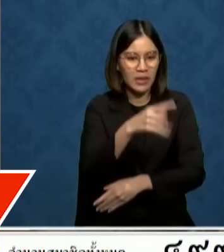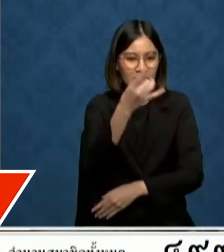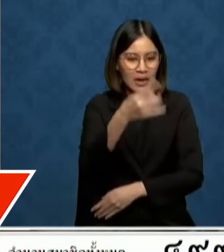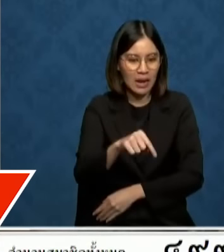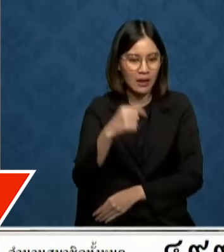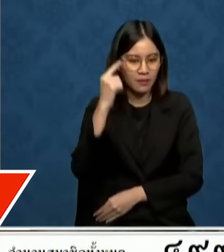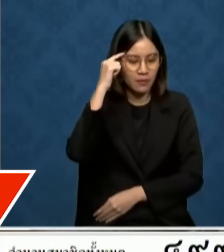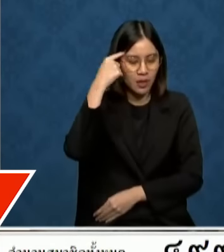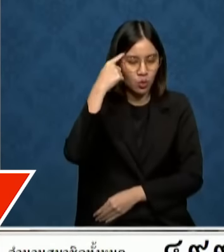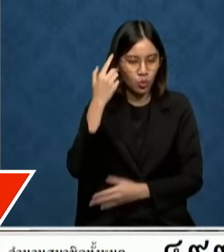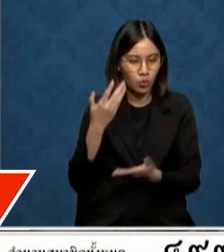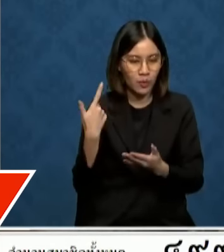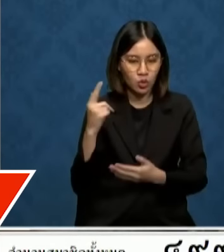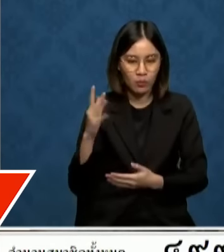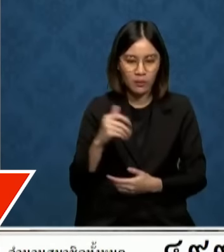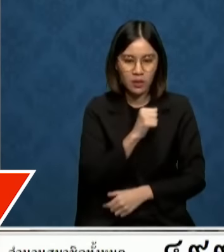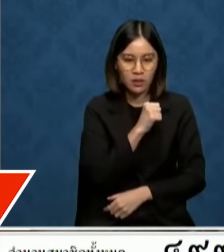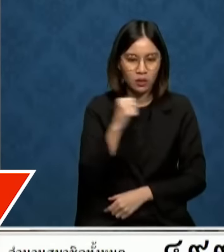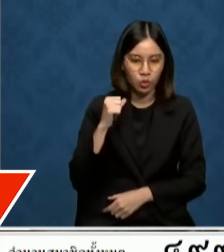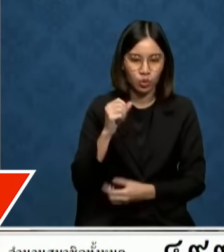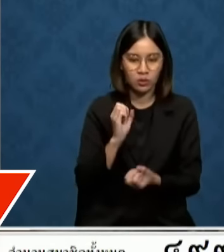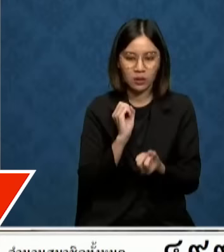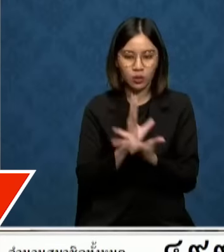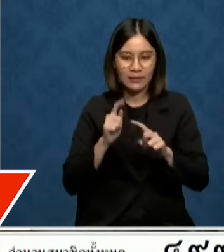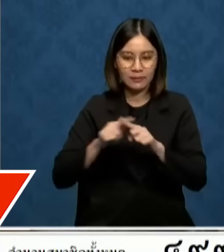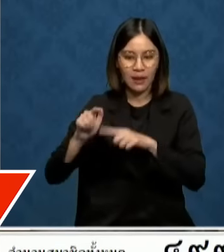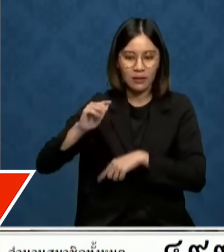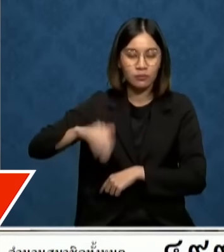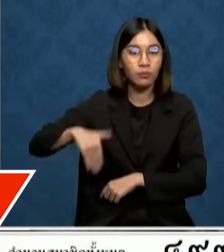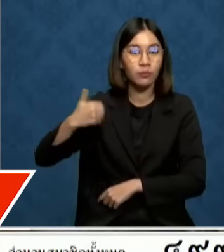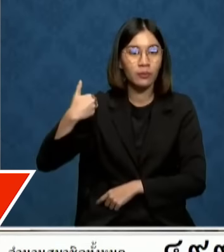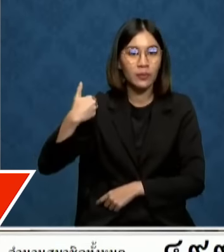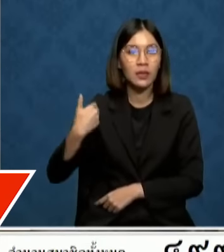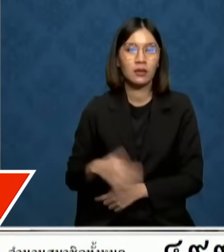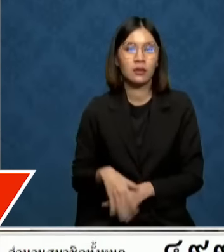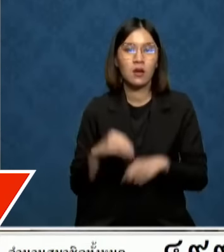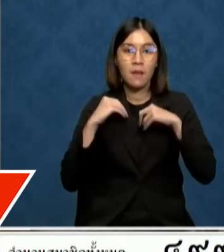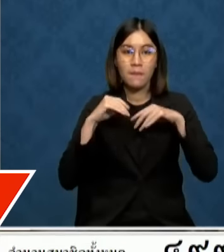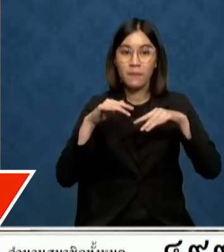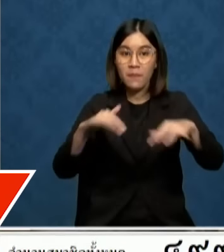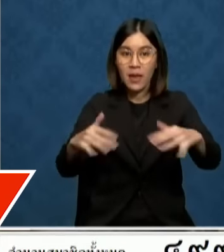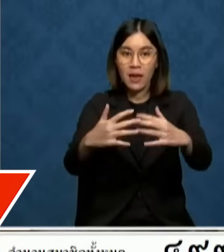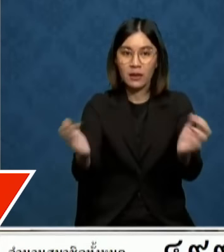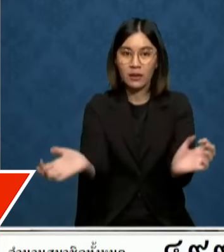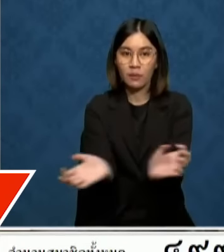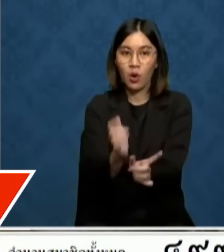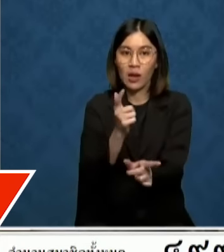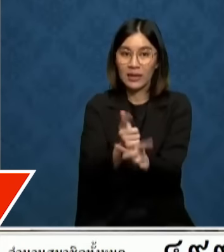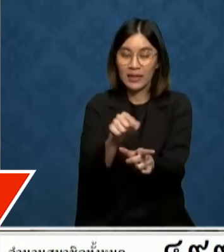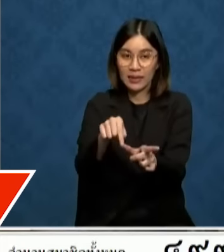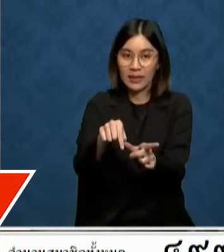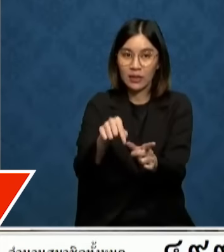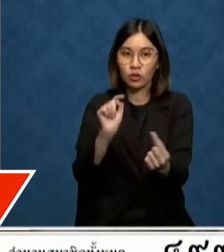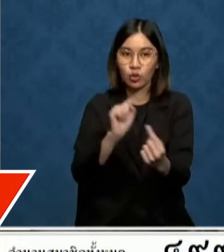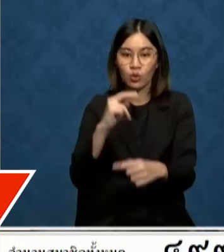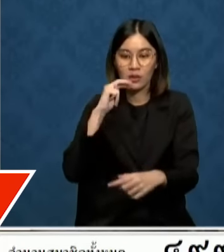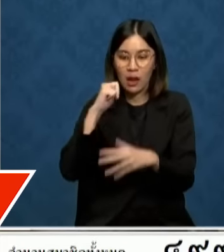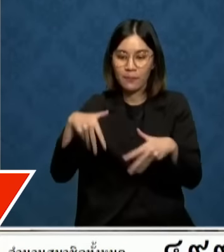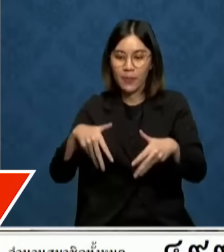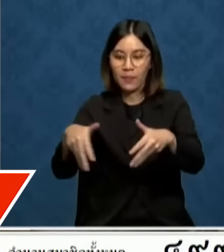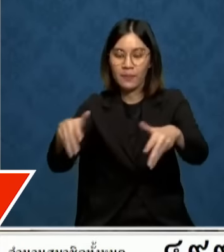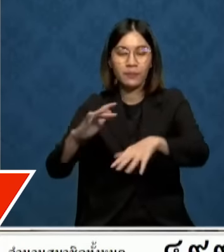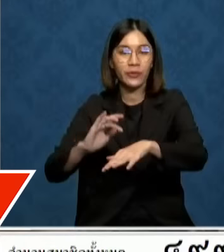ไม่รู้ขาดทุนได้รับผลเสียหายตามๆกันนอกจากการระบาดในบอกเพาะเลี้ยงแล้วบริเวณแหล่งน้ำ